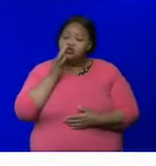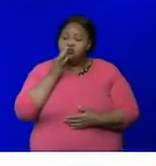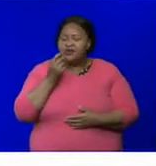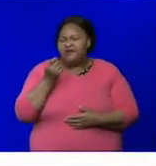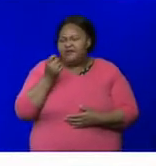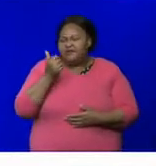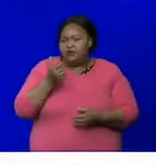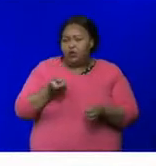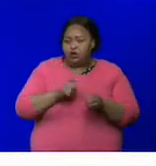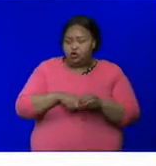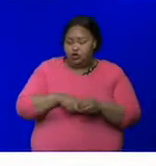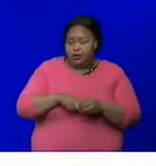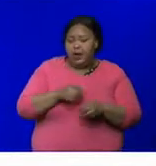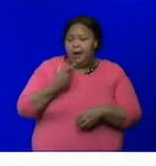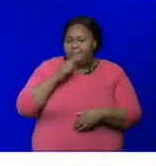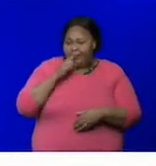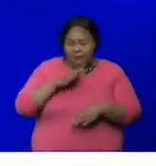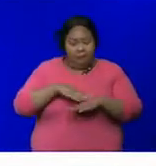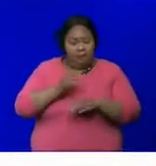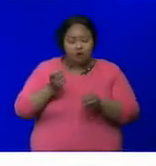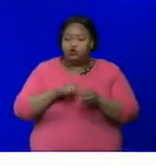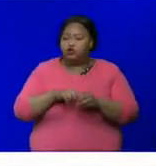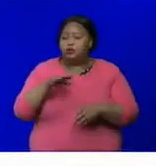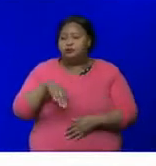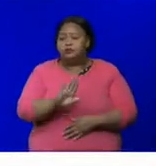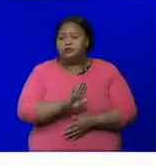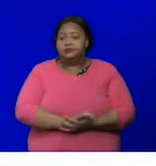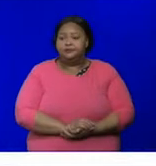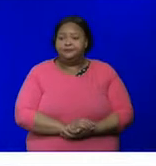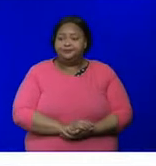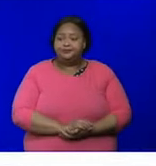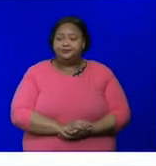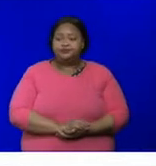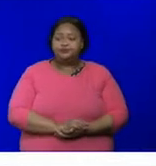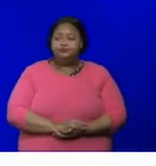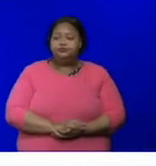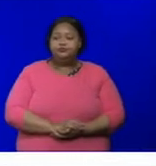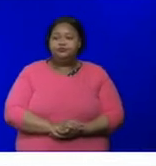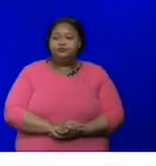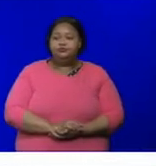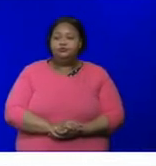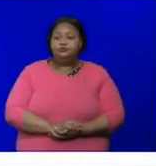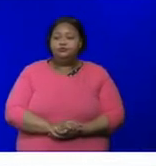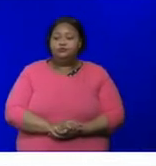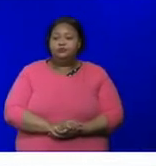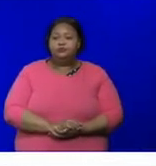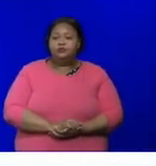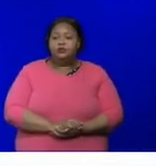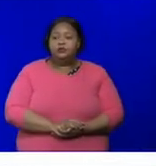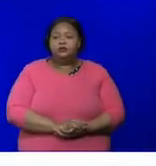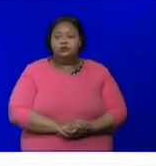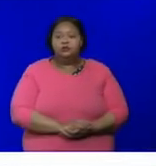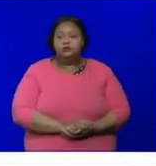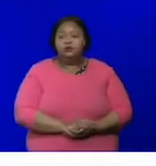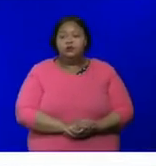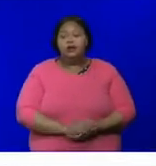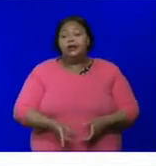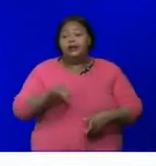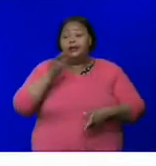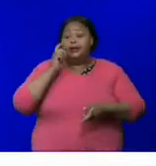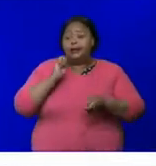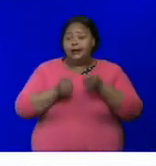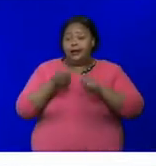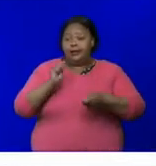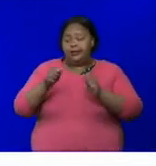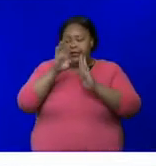cwaningo lwakhe lucukethe ini nekokuthi ke singabe sesendani ke nalabanye